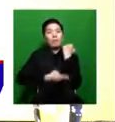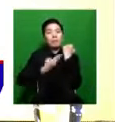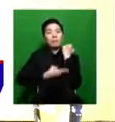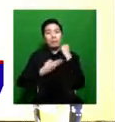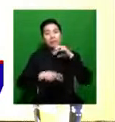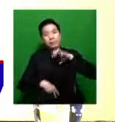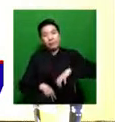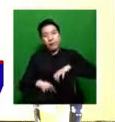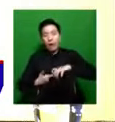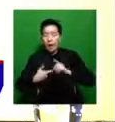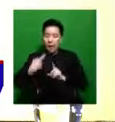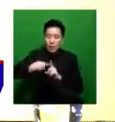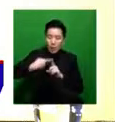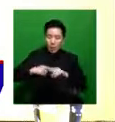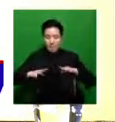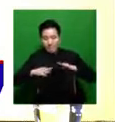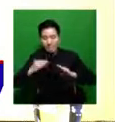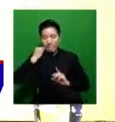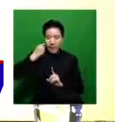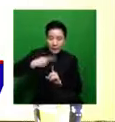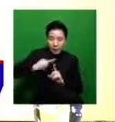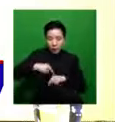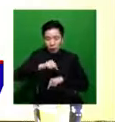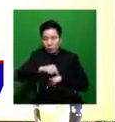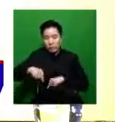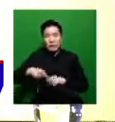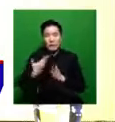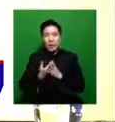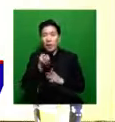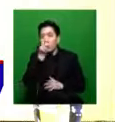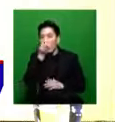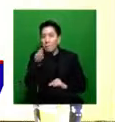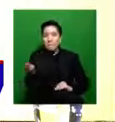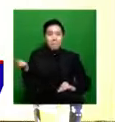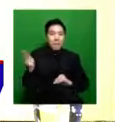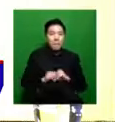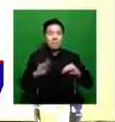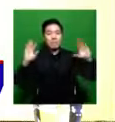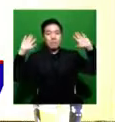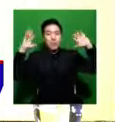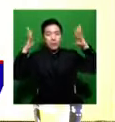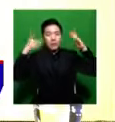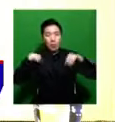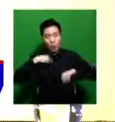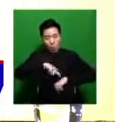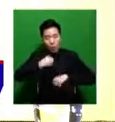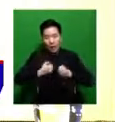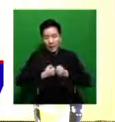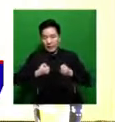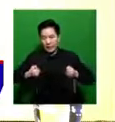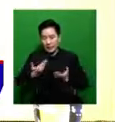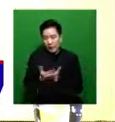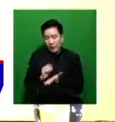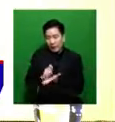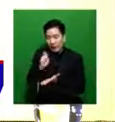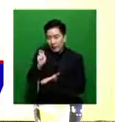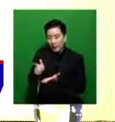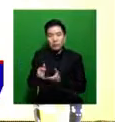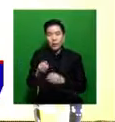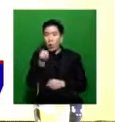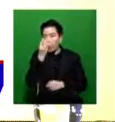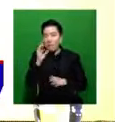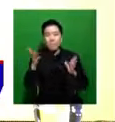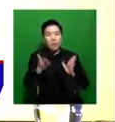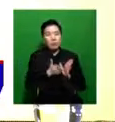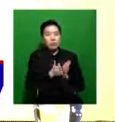จการให้เช่าที่พักอาศัยโดยจะไม่มีการคิดดอกเบี้ยในช่วงที่ขยายระยะเวลาการชำระค่าไฟนี้ตล